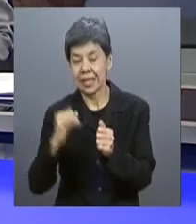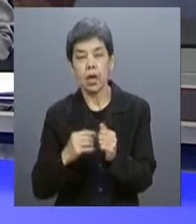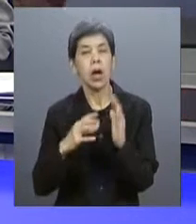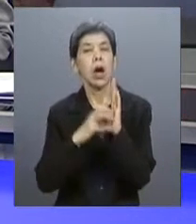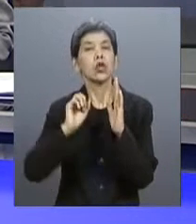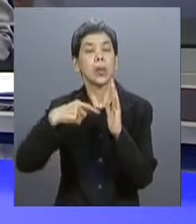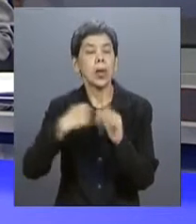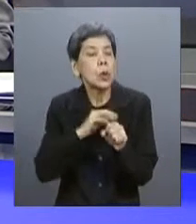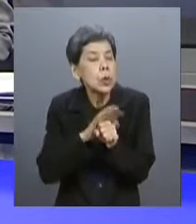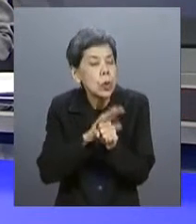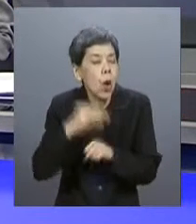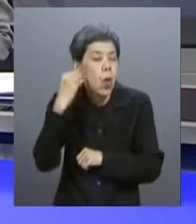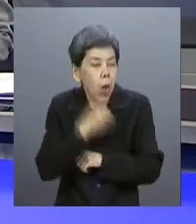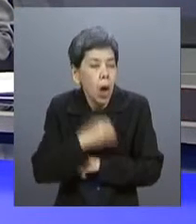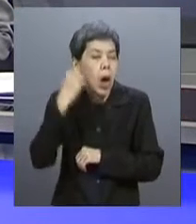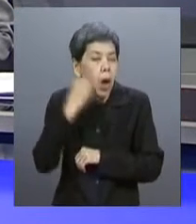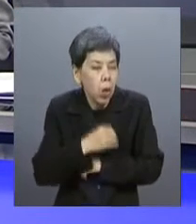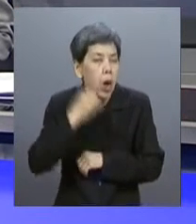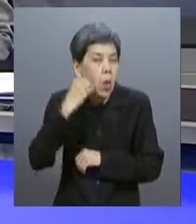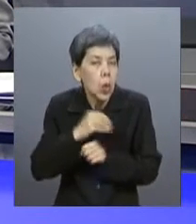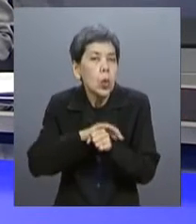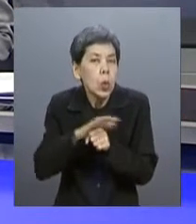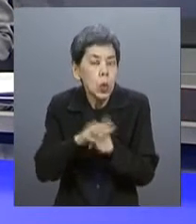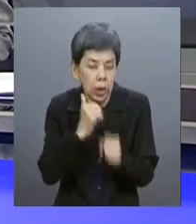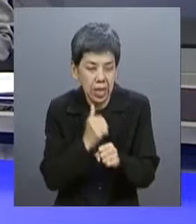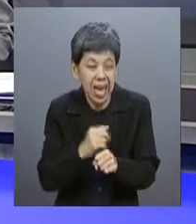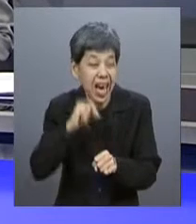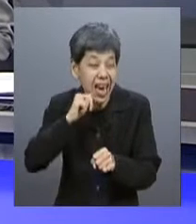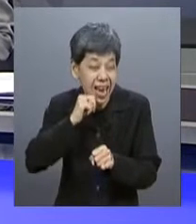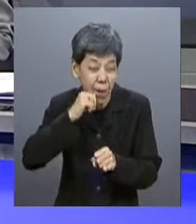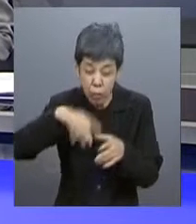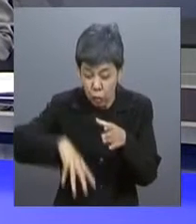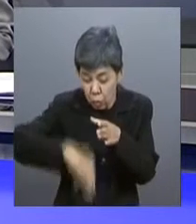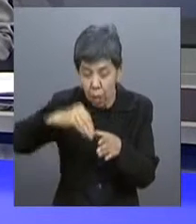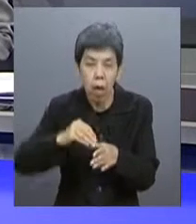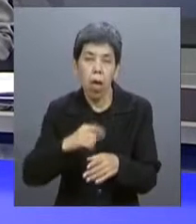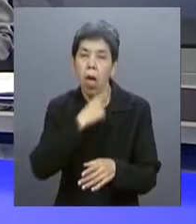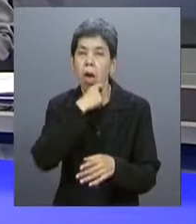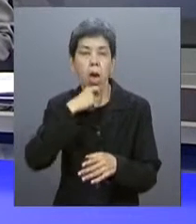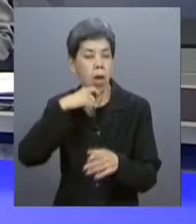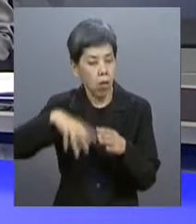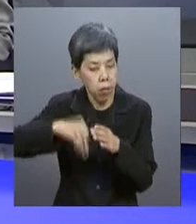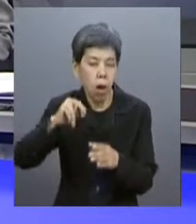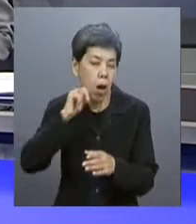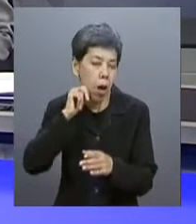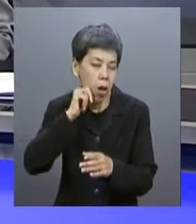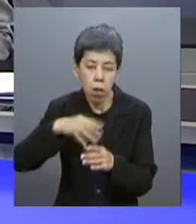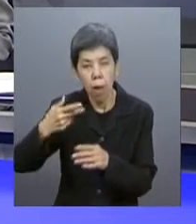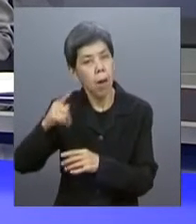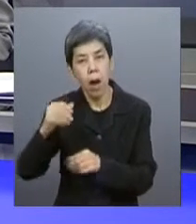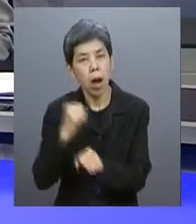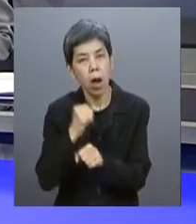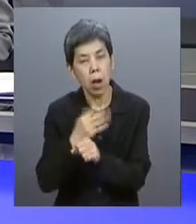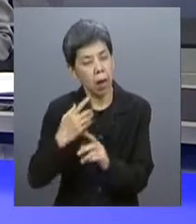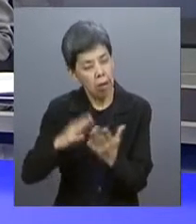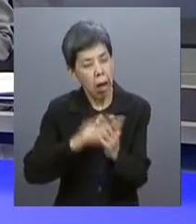มีพอใช้แบบวันต่อวันเท่านั้นนะคะหลังจากที่บ่อบาดาลนั้นแห้งขอดใช้ผลิตประปาไม่ได้มานานกว่า3เดือนจะไปติดตามจ